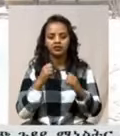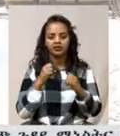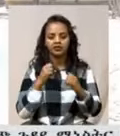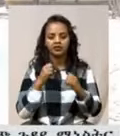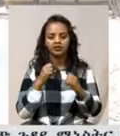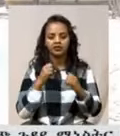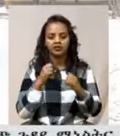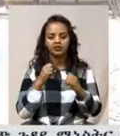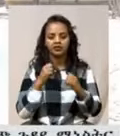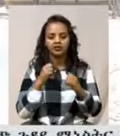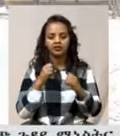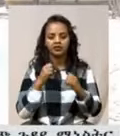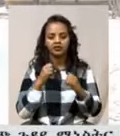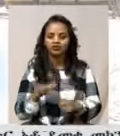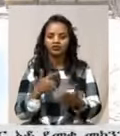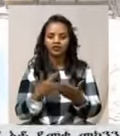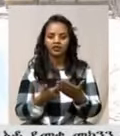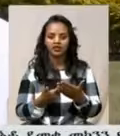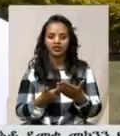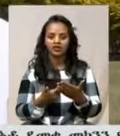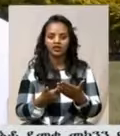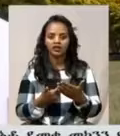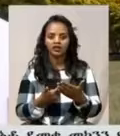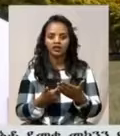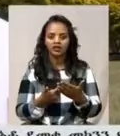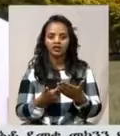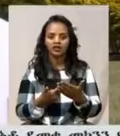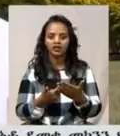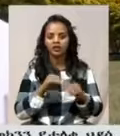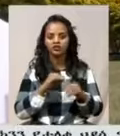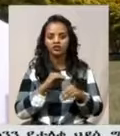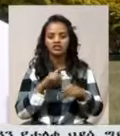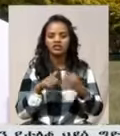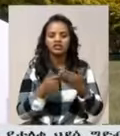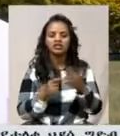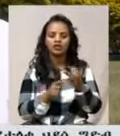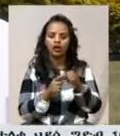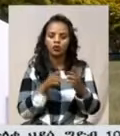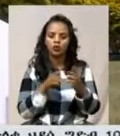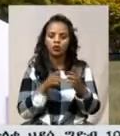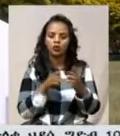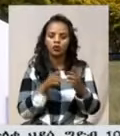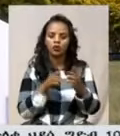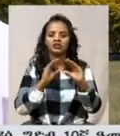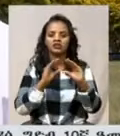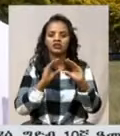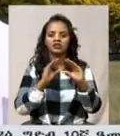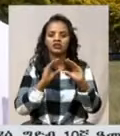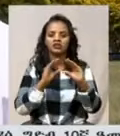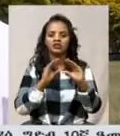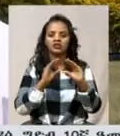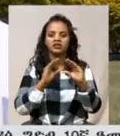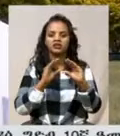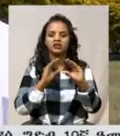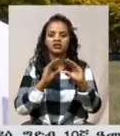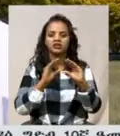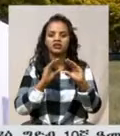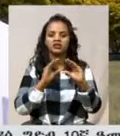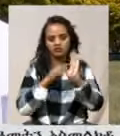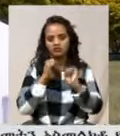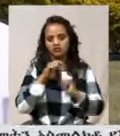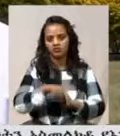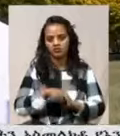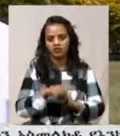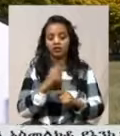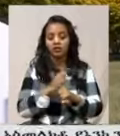የምንቀጥለው። ልጆቹም ይሄ ነው ያላቸው ስሜት። ተማሪዎቻችንም ስነ ቃሉን ግጥሙን ከማስተማር በዘለለ አባይ ተግባር መሆኑን ማሳየት መቻል አለብን።